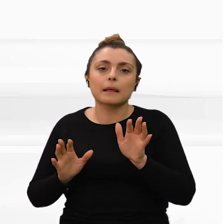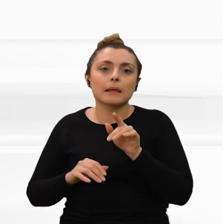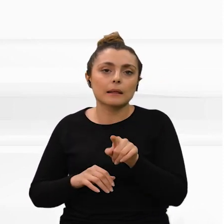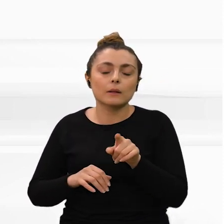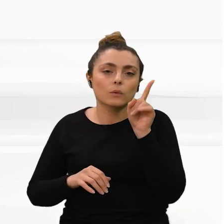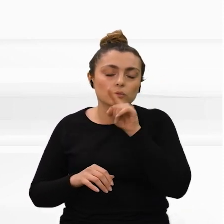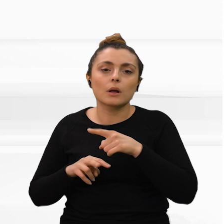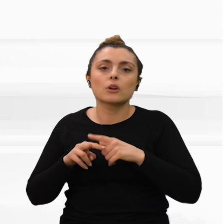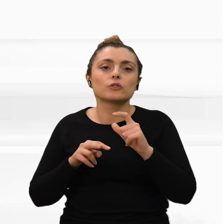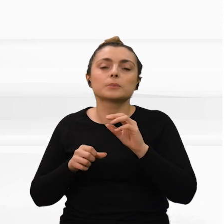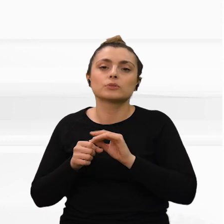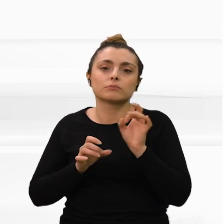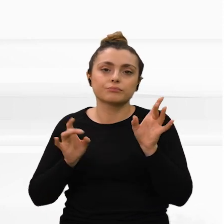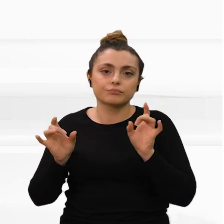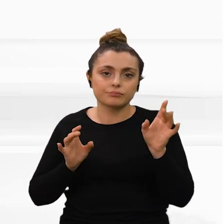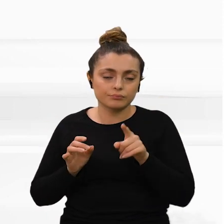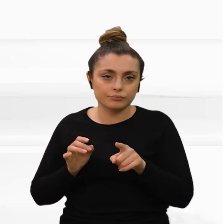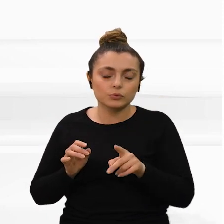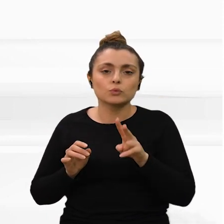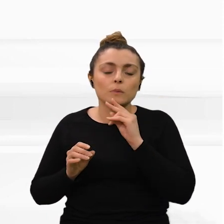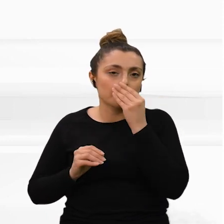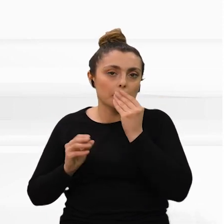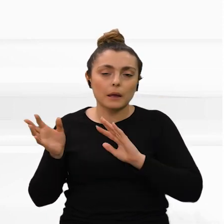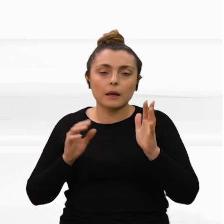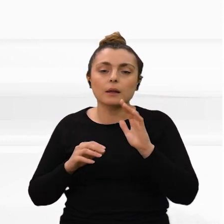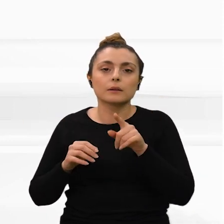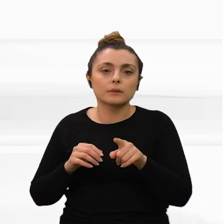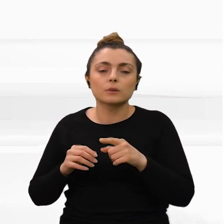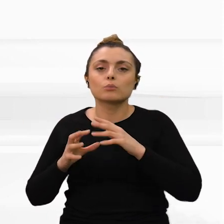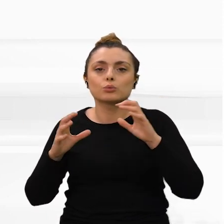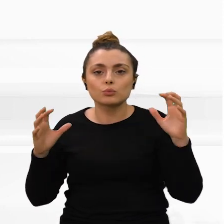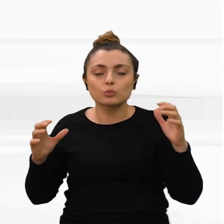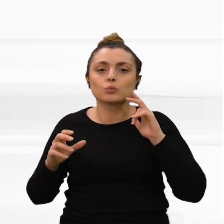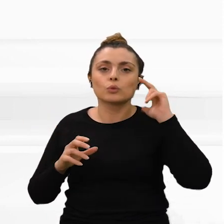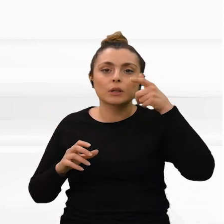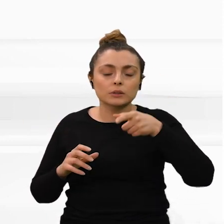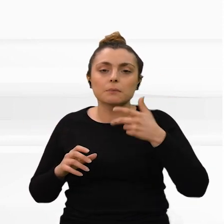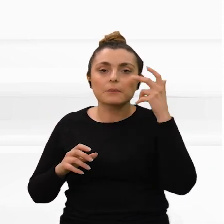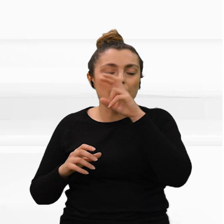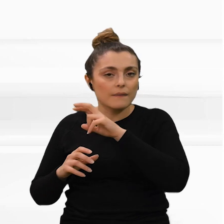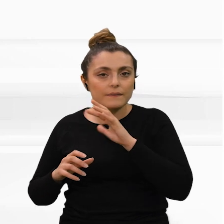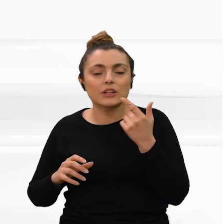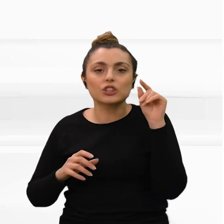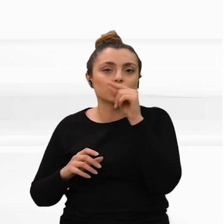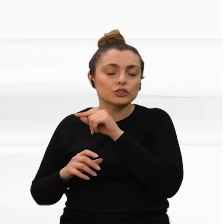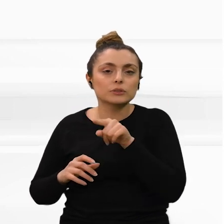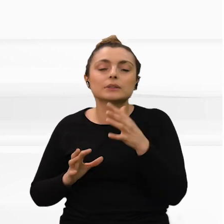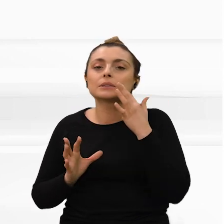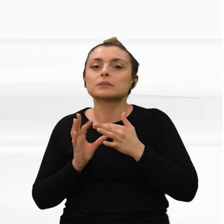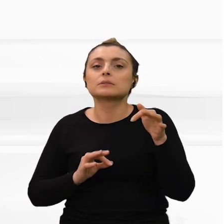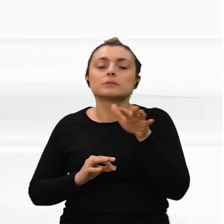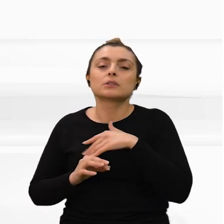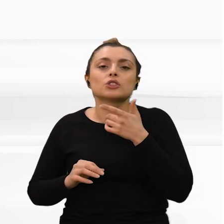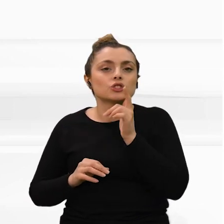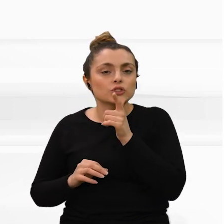değil Dolayısıyla seçeneğine dedik sonbahar yemişleri bulutları güneşi mavili ve yeşiliyle